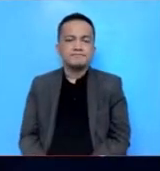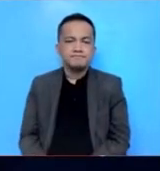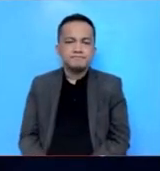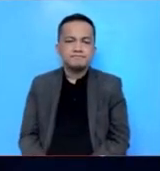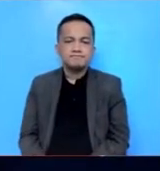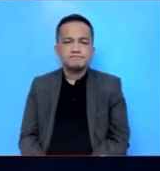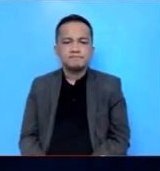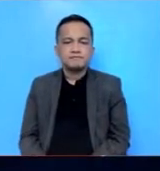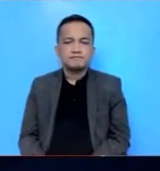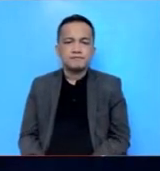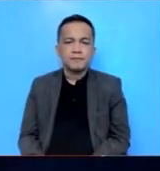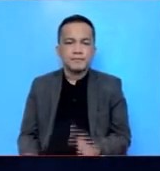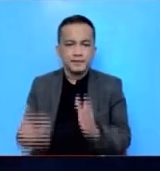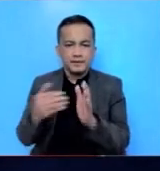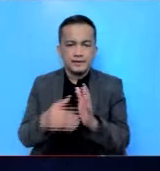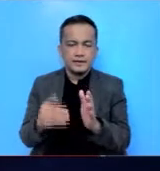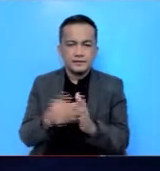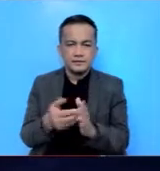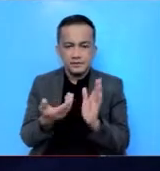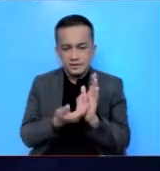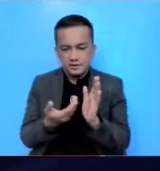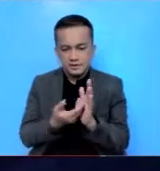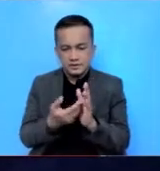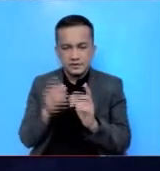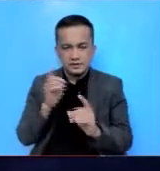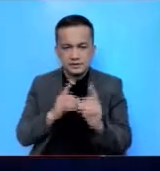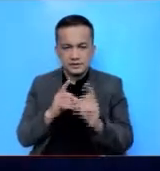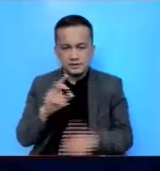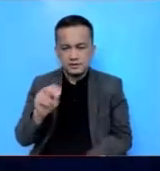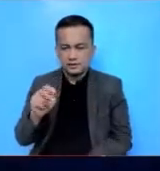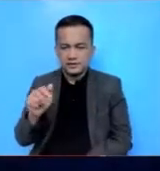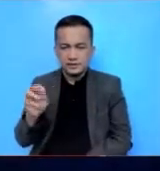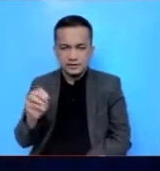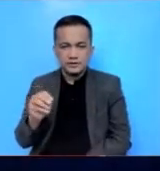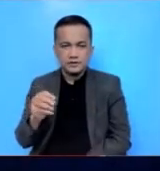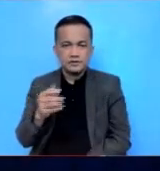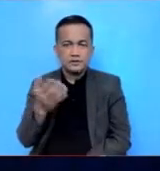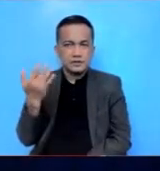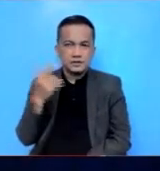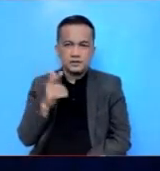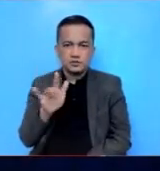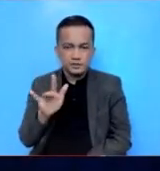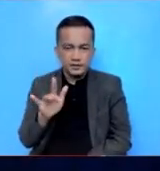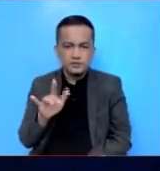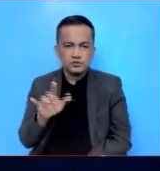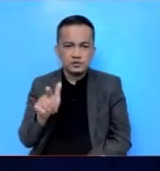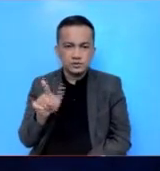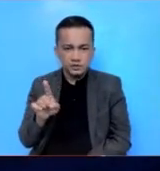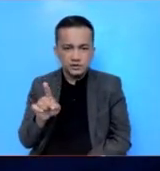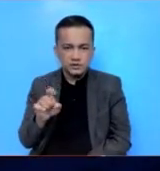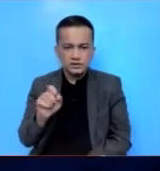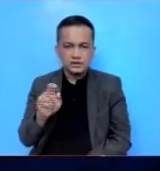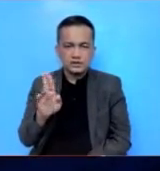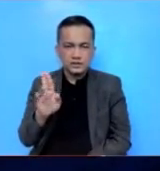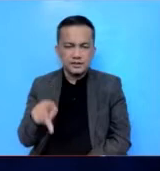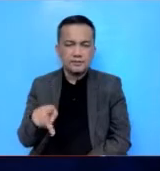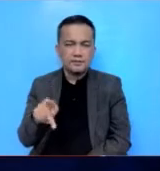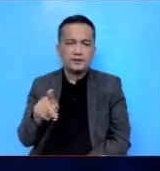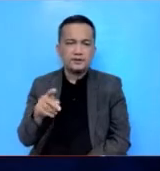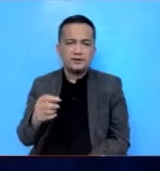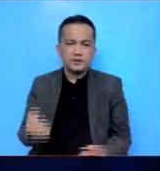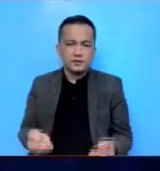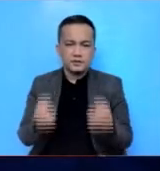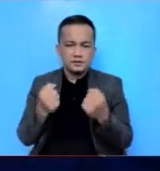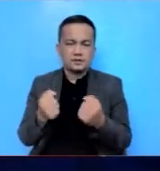Ilang beses nang nagbida sa mga K-drama si Nam Joo-yuk gaya ng 25, 21, Start Up at weightlifting fairy